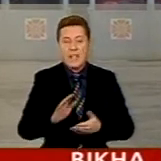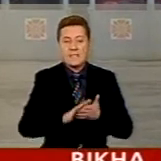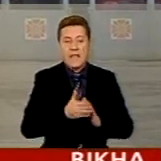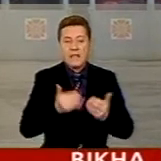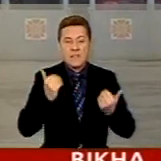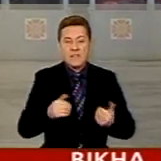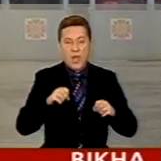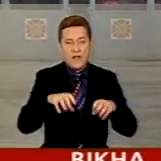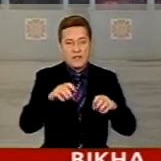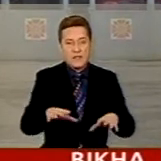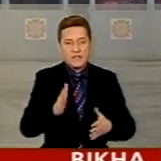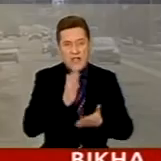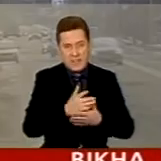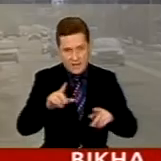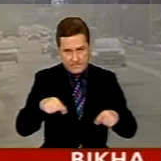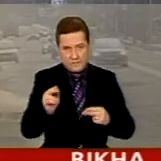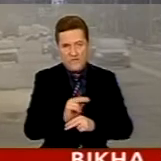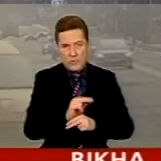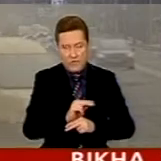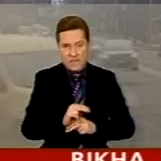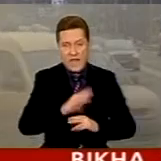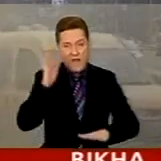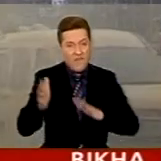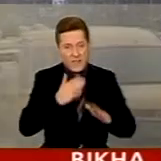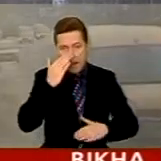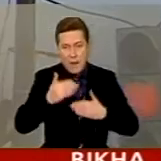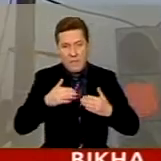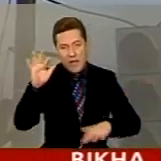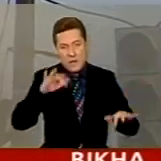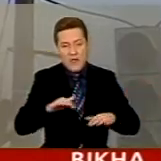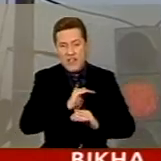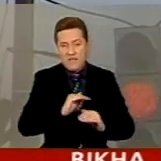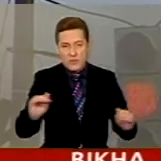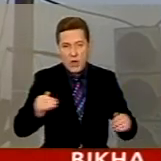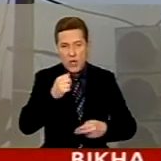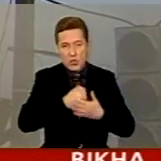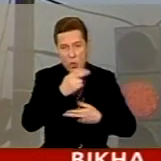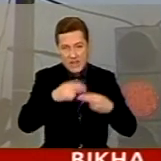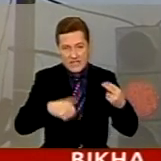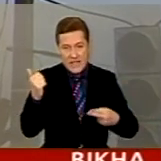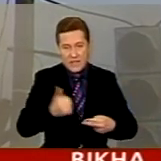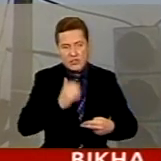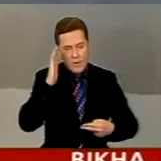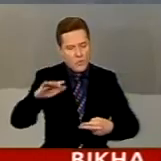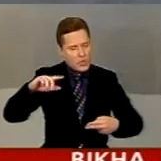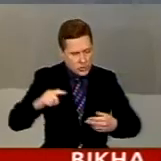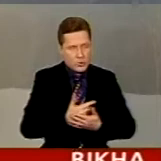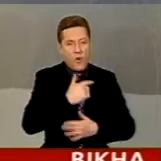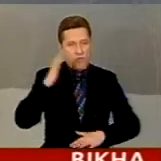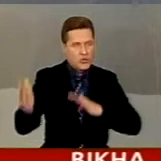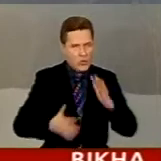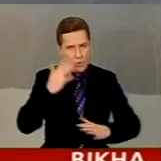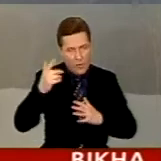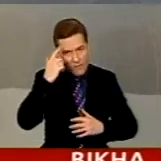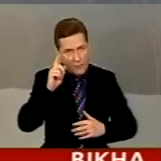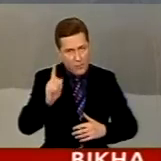всюди електропостачання відновлено. Наразі вітер на Прикарпатті вщухає, та до кінця тижня знову обіцяють штормове попередження. Небезпечно